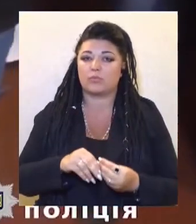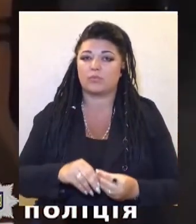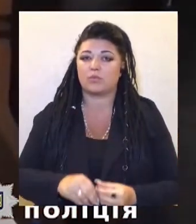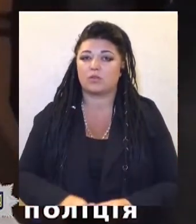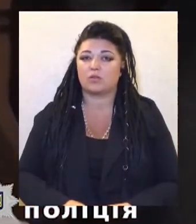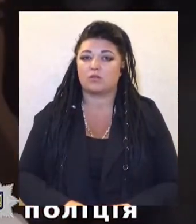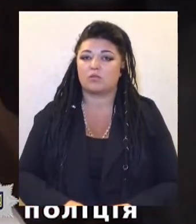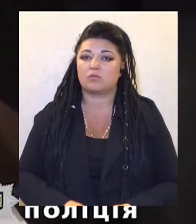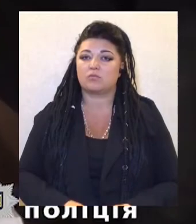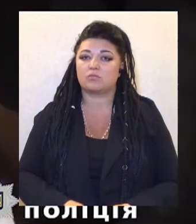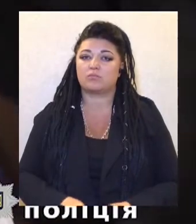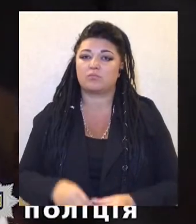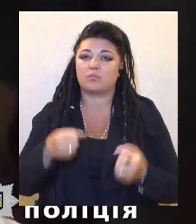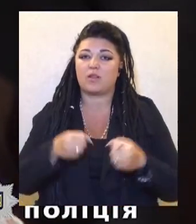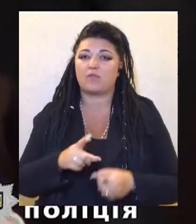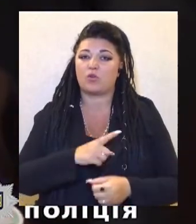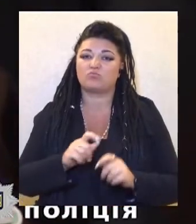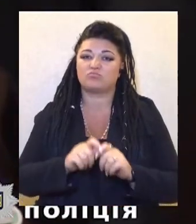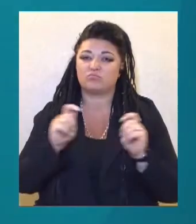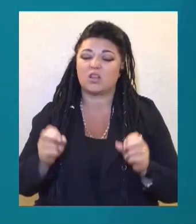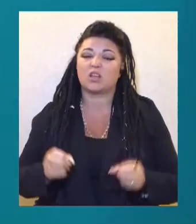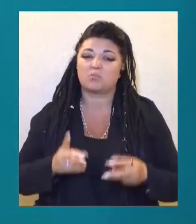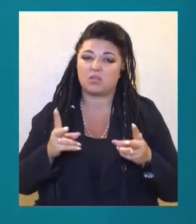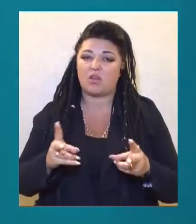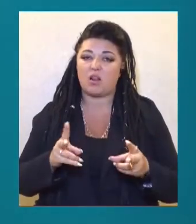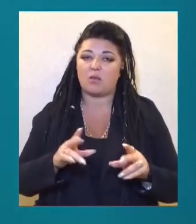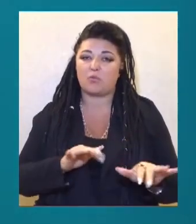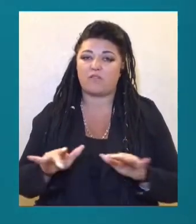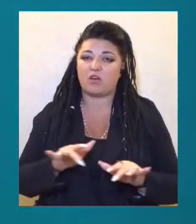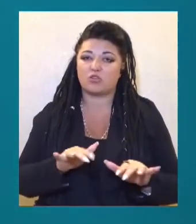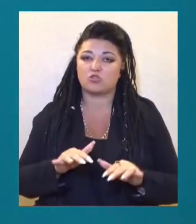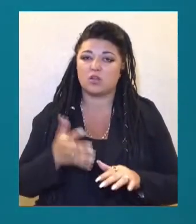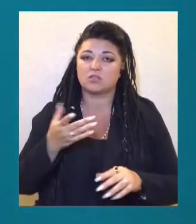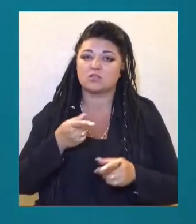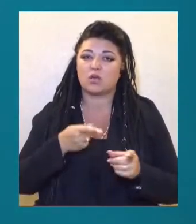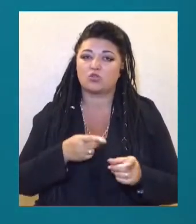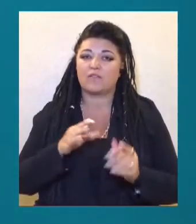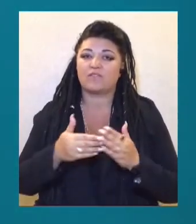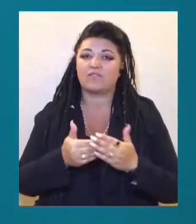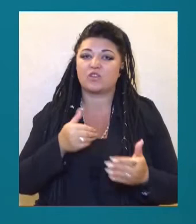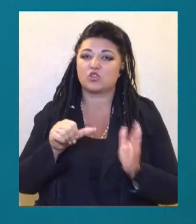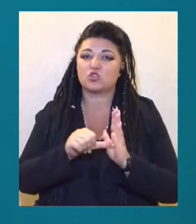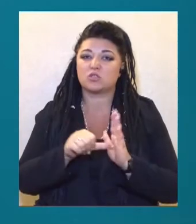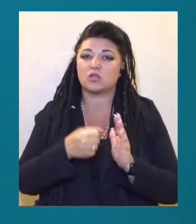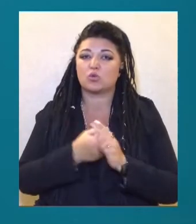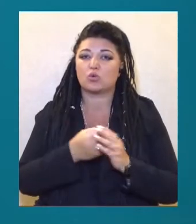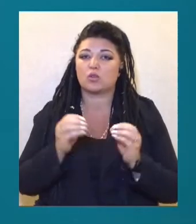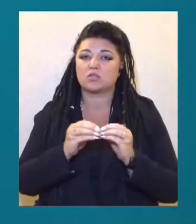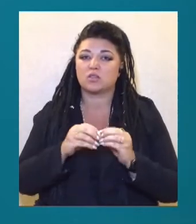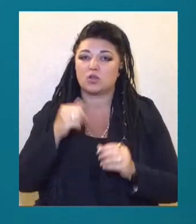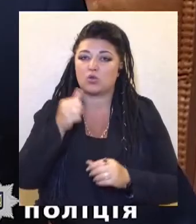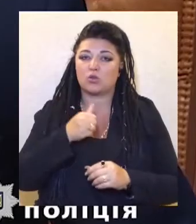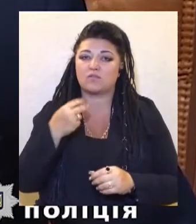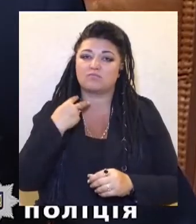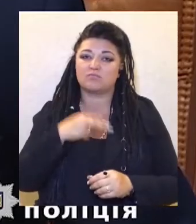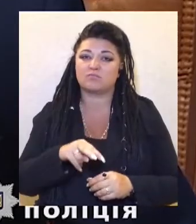даним фактом, правоохоронці відкрили кримінальне провадження. Жінці загрожує від 6 до 10 років в'язниці з конфіскацією майна.